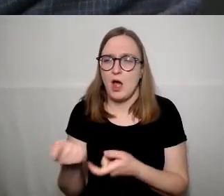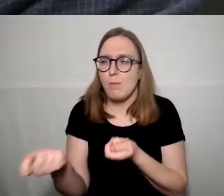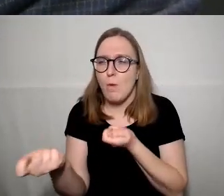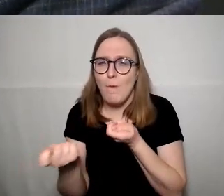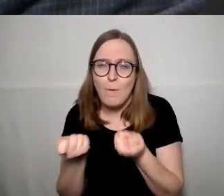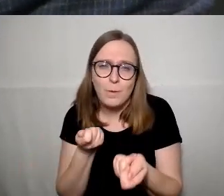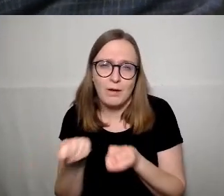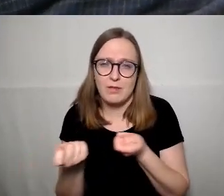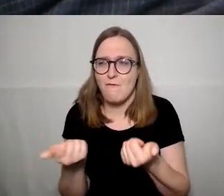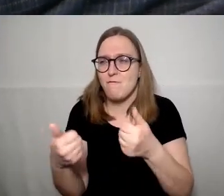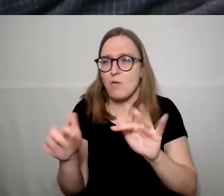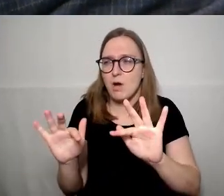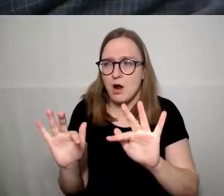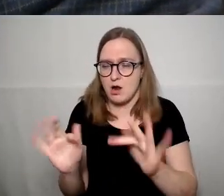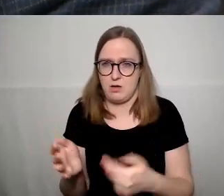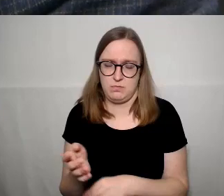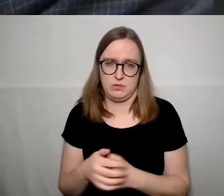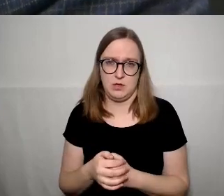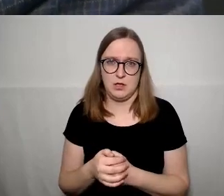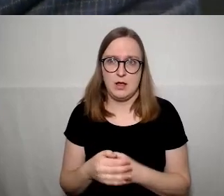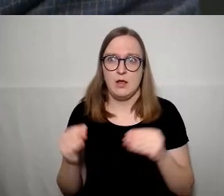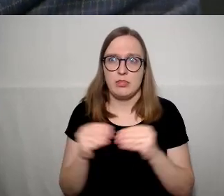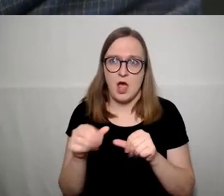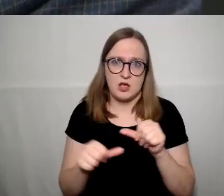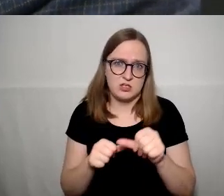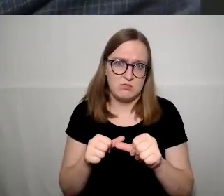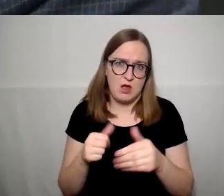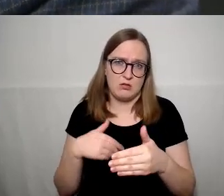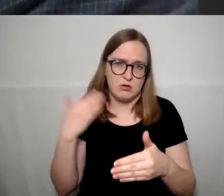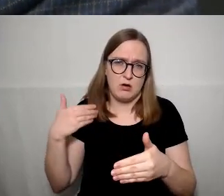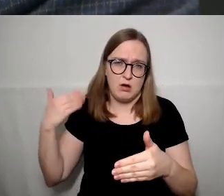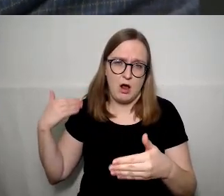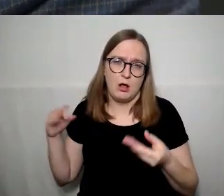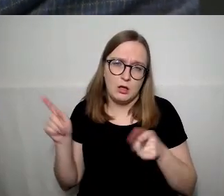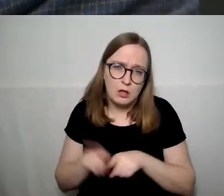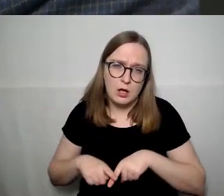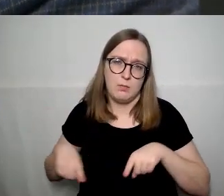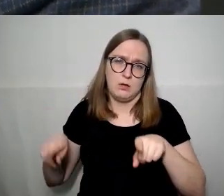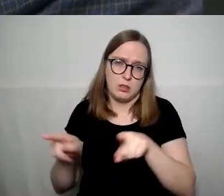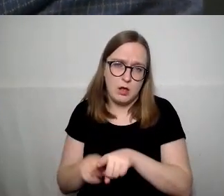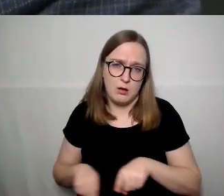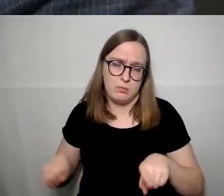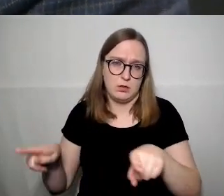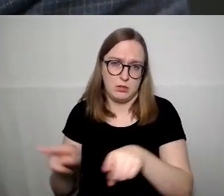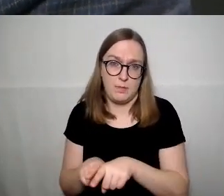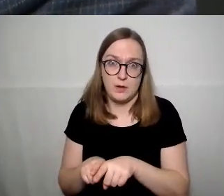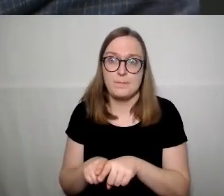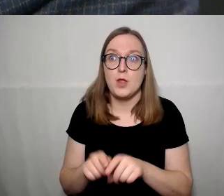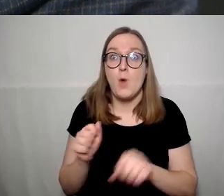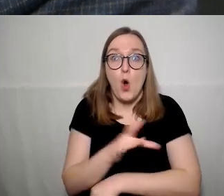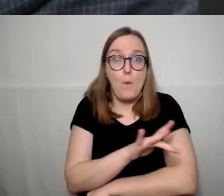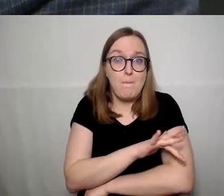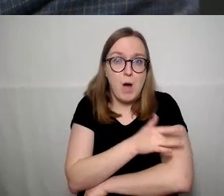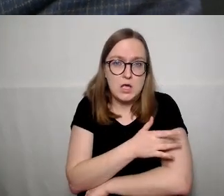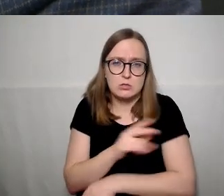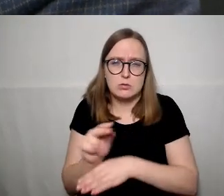Darbo organizavimo būdas per dešimtmečius nedaug keitėsi, ir optimizuojant tam tikrų paslaugų teikimą